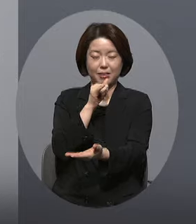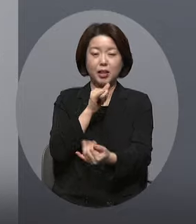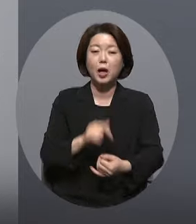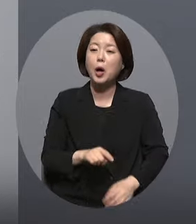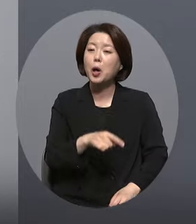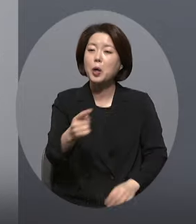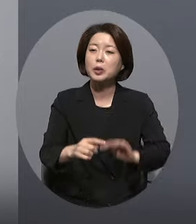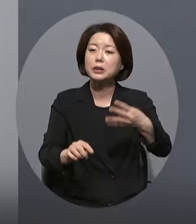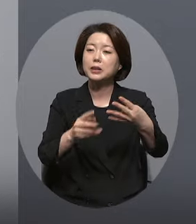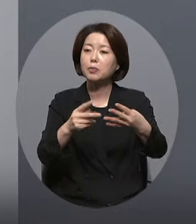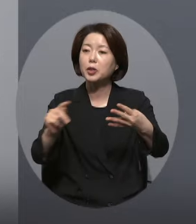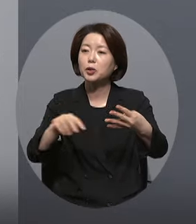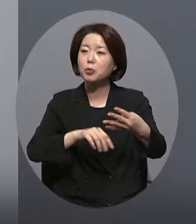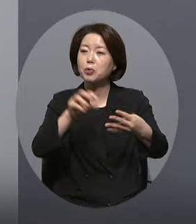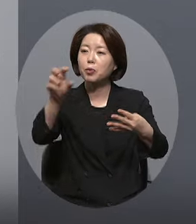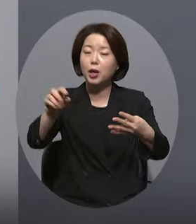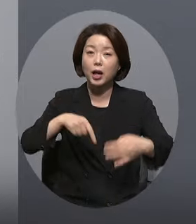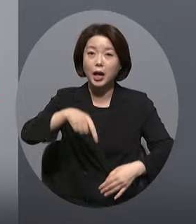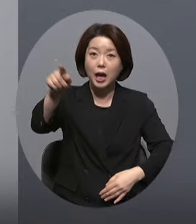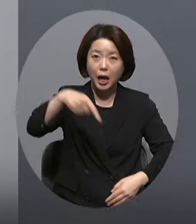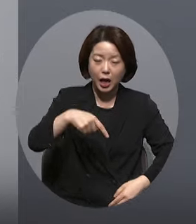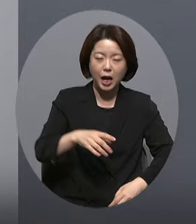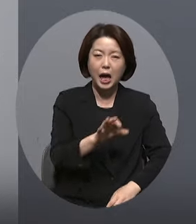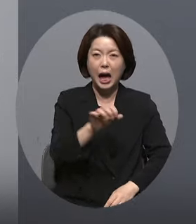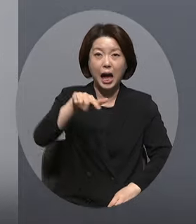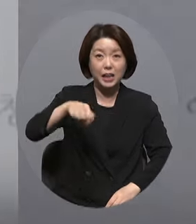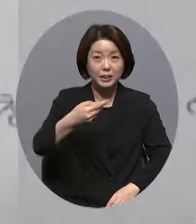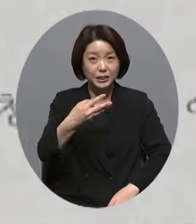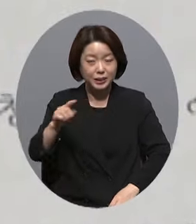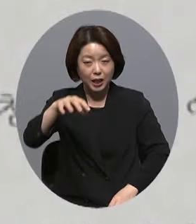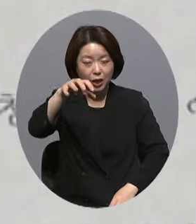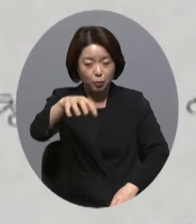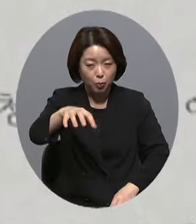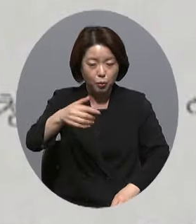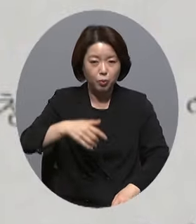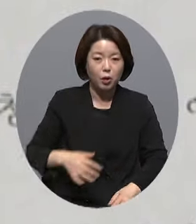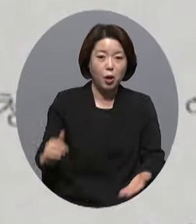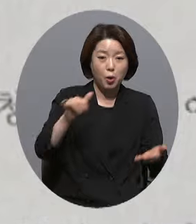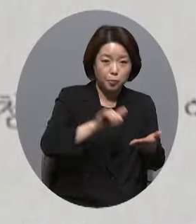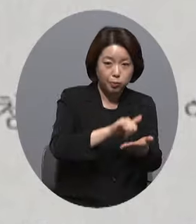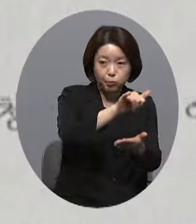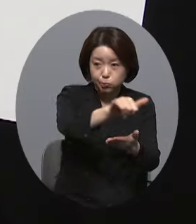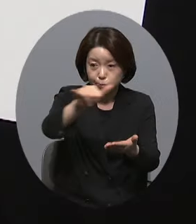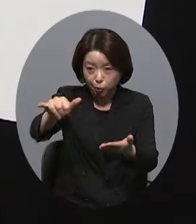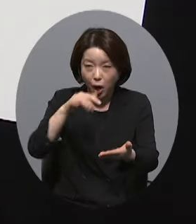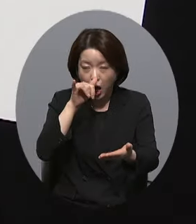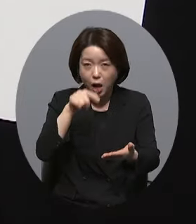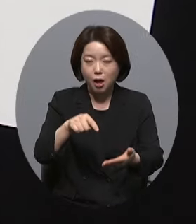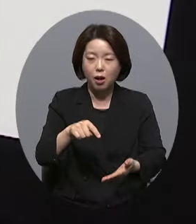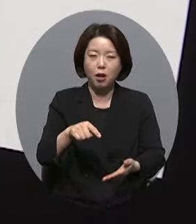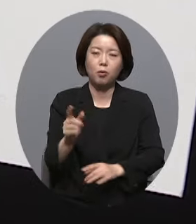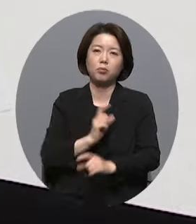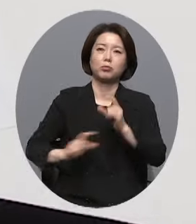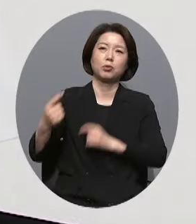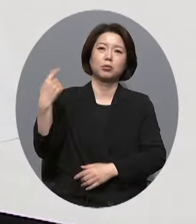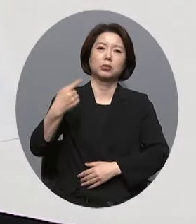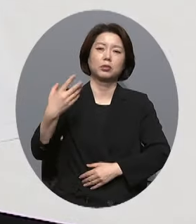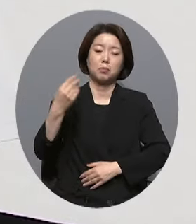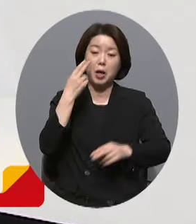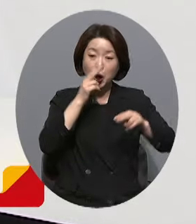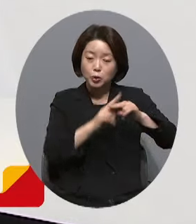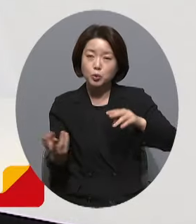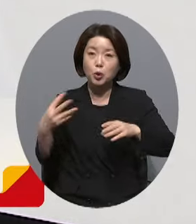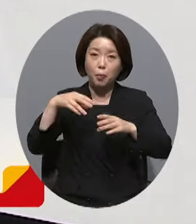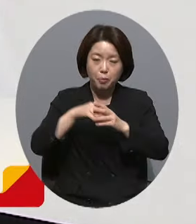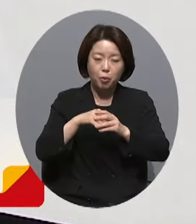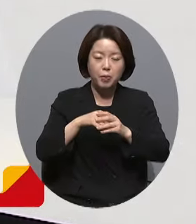떨어진 타지마할이 들어있는 아그라로 가는 운항 일정이 추가가 됐습니다. 그러면서 1천만 원 상당의 유류비를